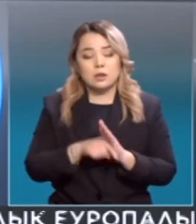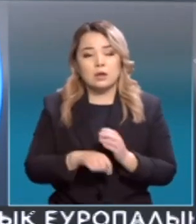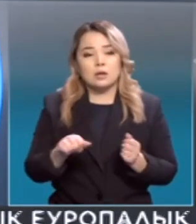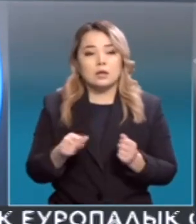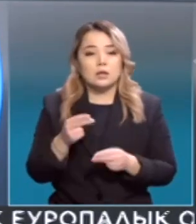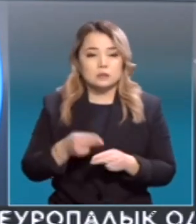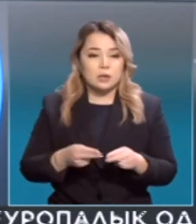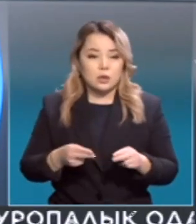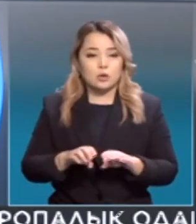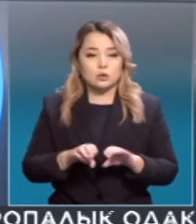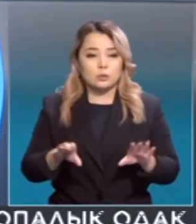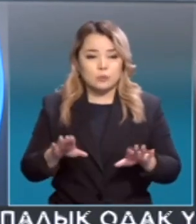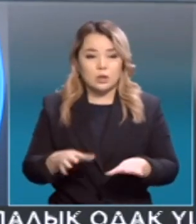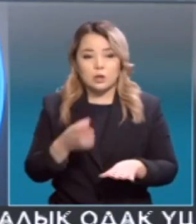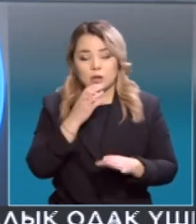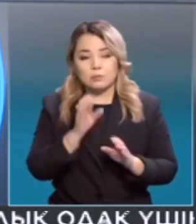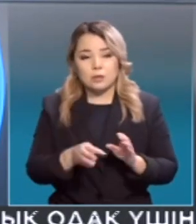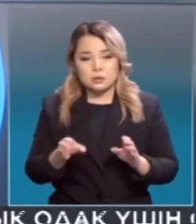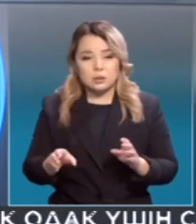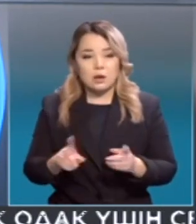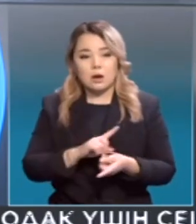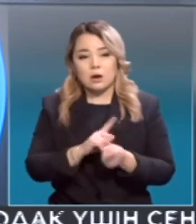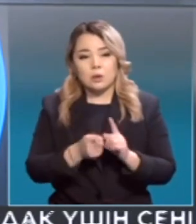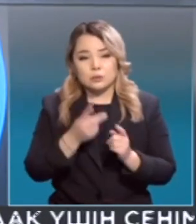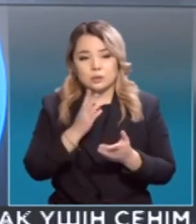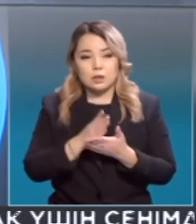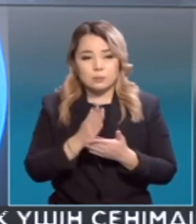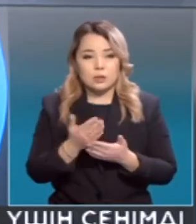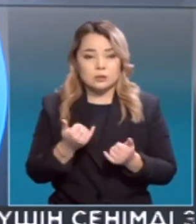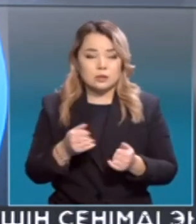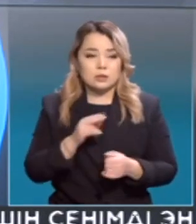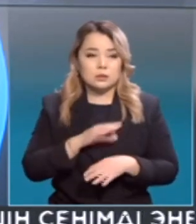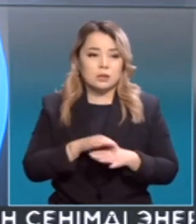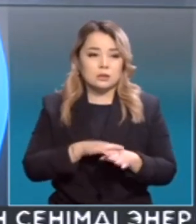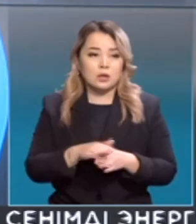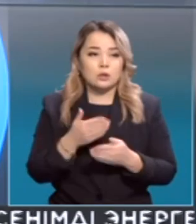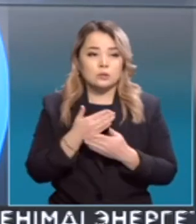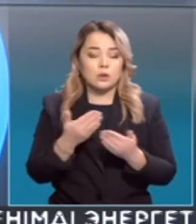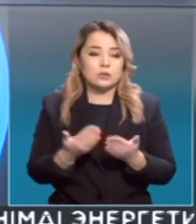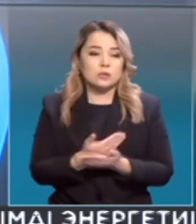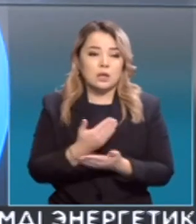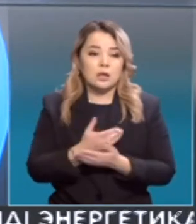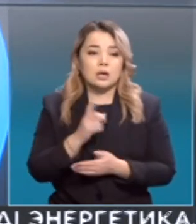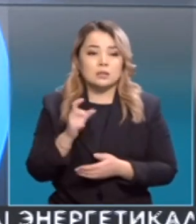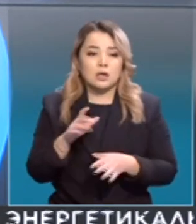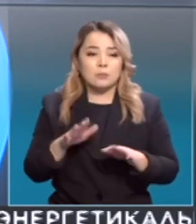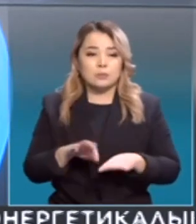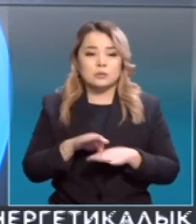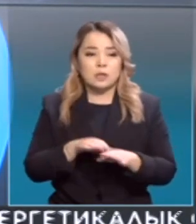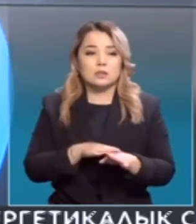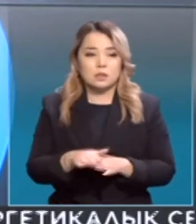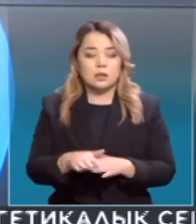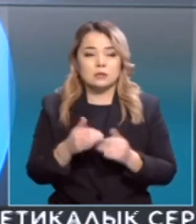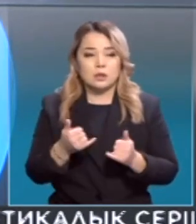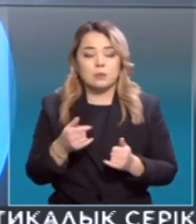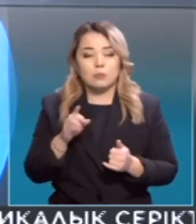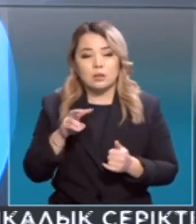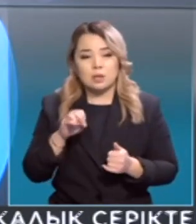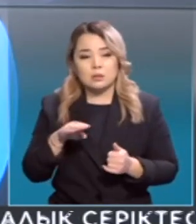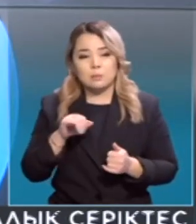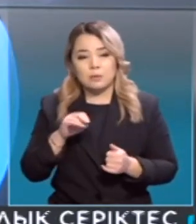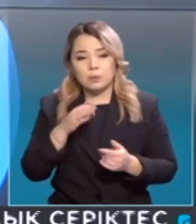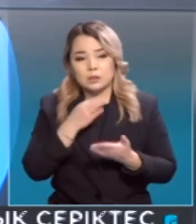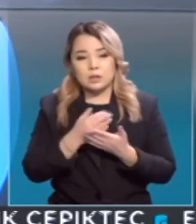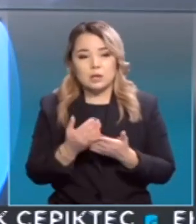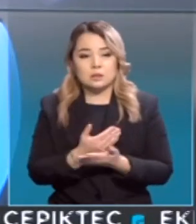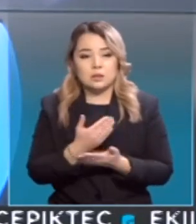qalğan quburlar, jılı batareyalary ausıtırılıp jatır. Kençiler qalasındağı soñğı jañaqtardı iki bassızda jürgen menşikti tilşimiz Bolat Amanbaev toğıraq